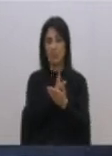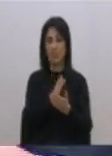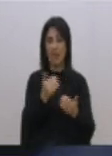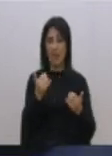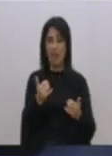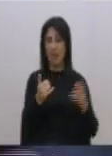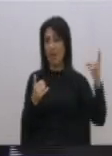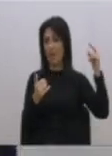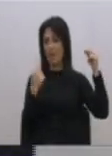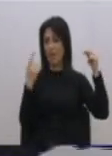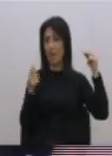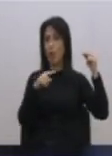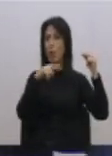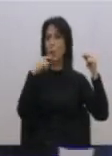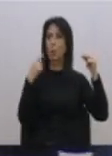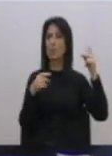აქედან რეპლიკები ისმის რუსეთს,